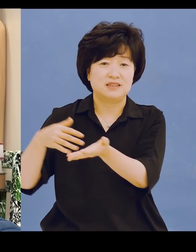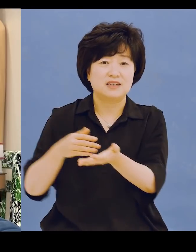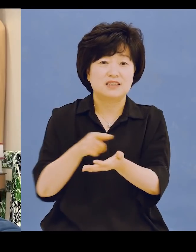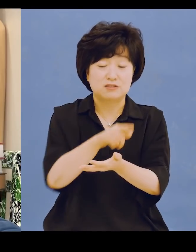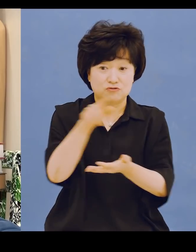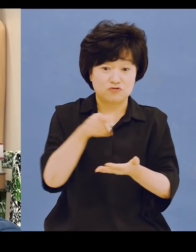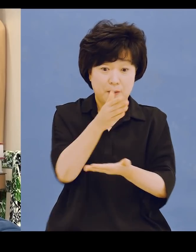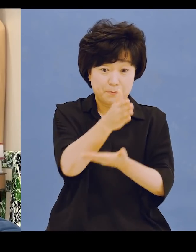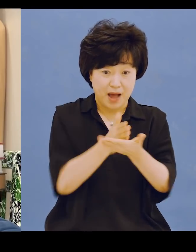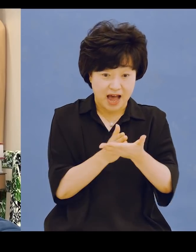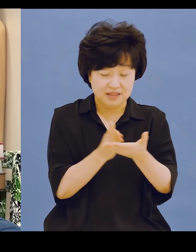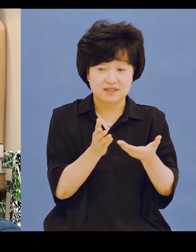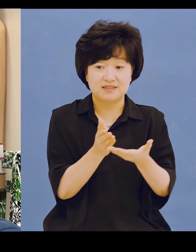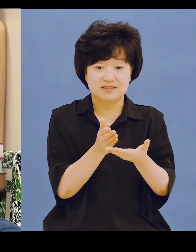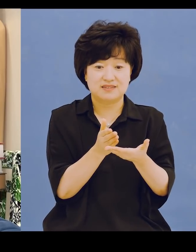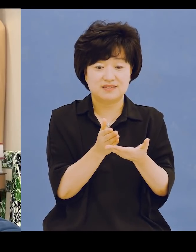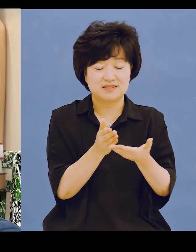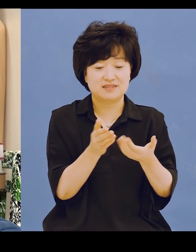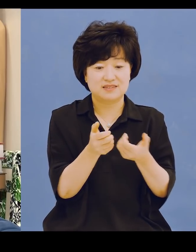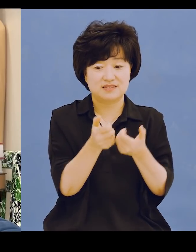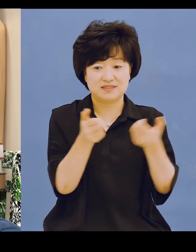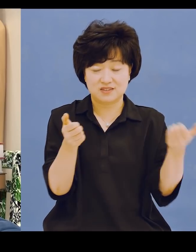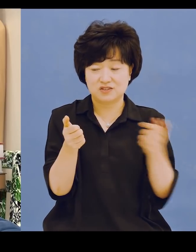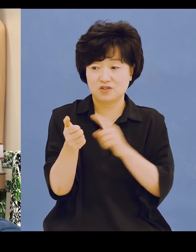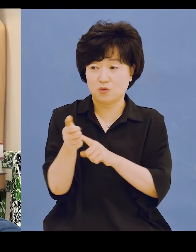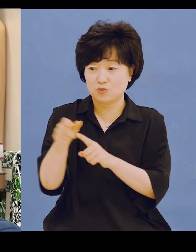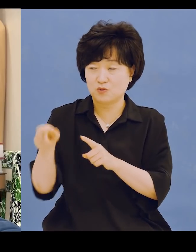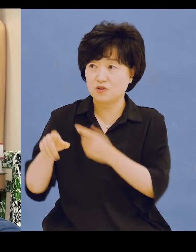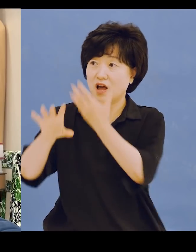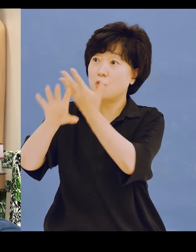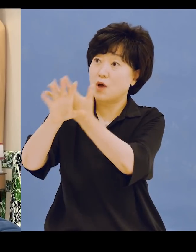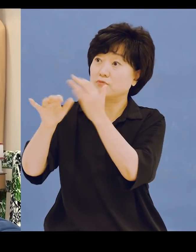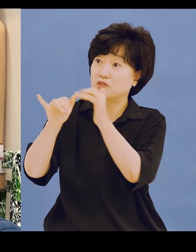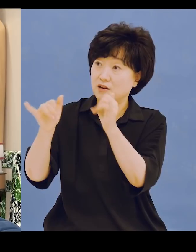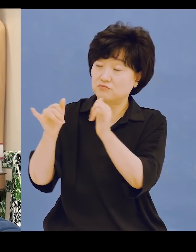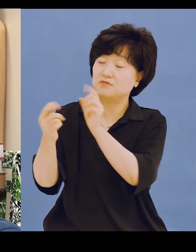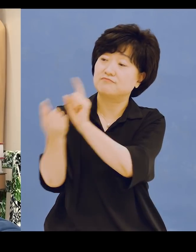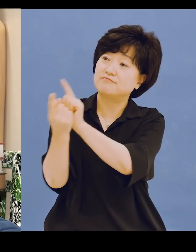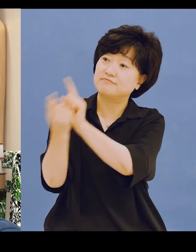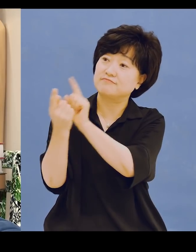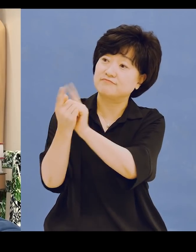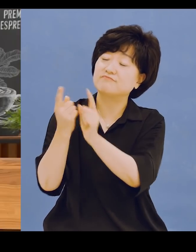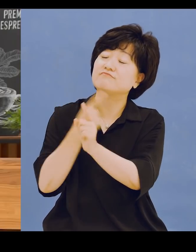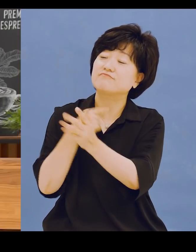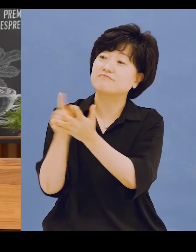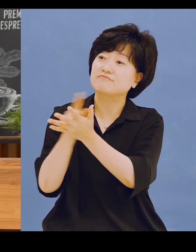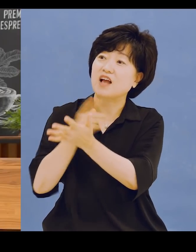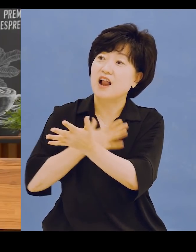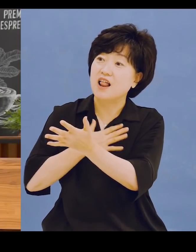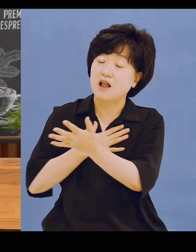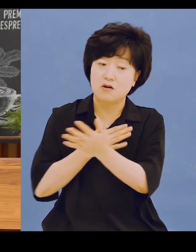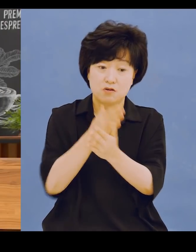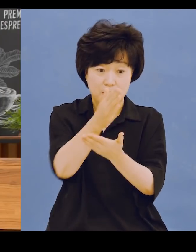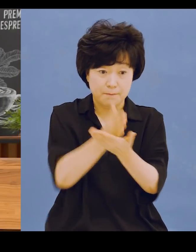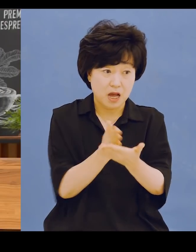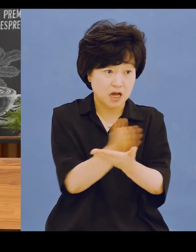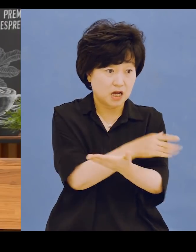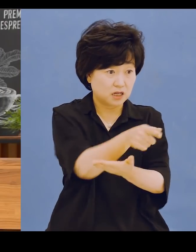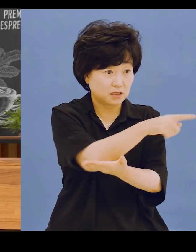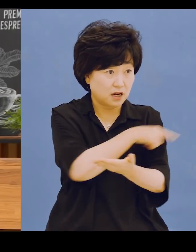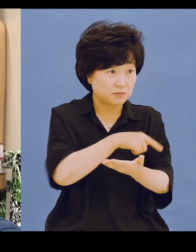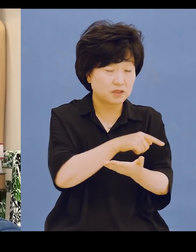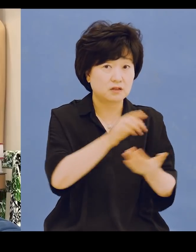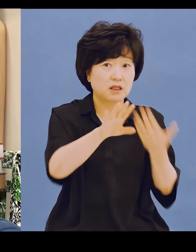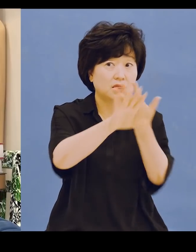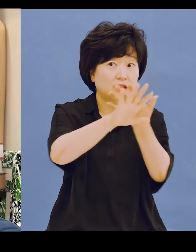정도는 외부 문화와 접해보았고 예. 아직도 반 정도는 외부의 사람들을 만나보지 못한. 그래서 그들이 왜 식인 문화냐면